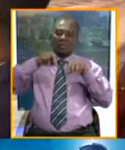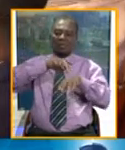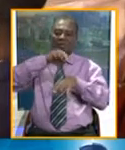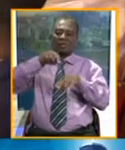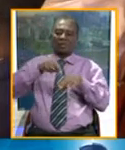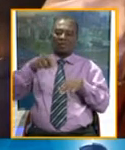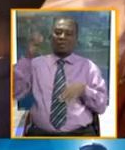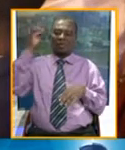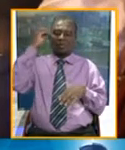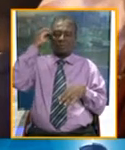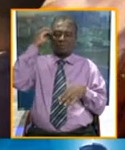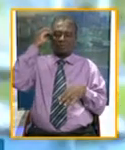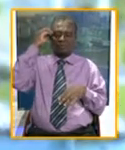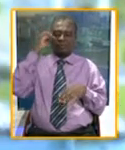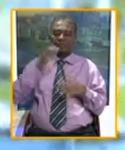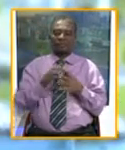République, Alassane Ouattara.